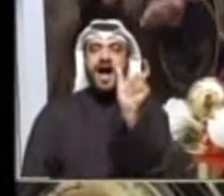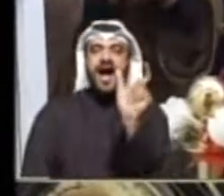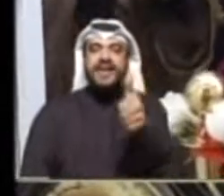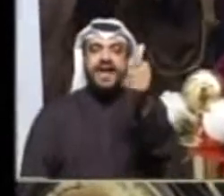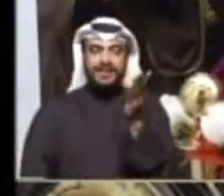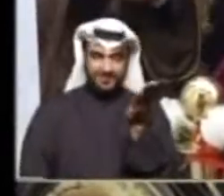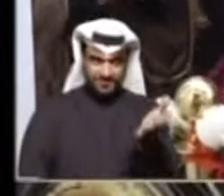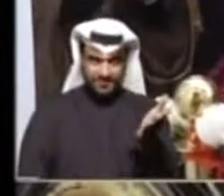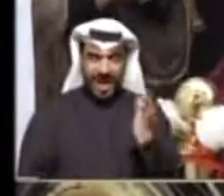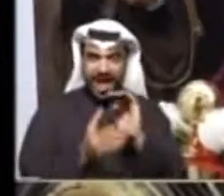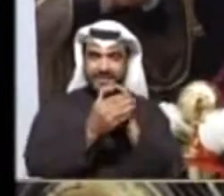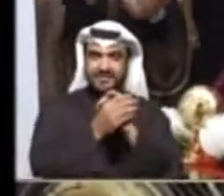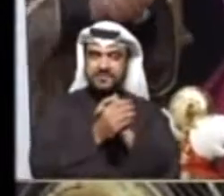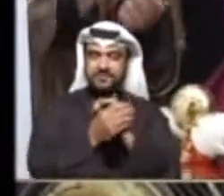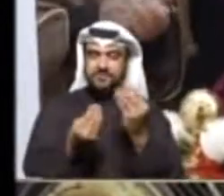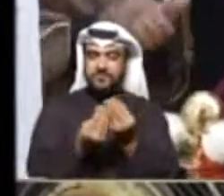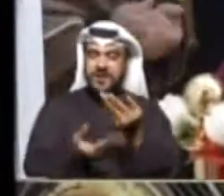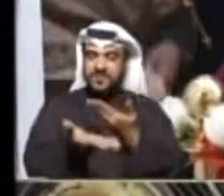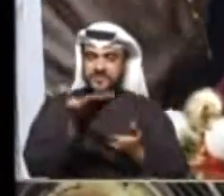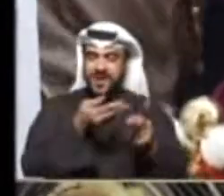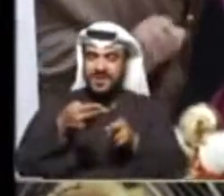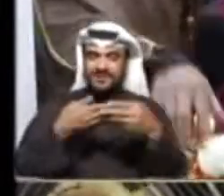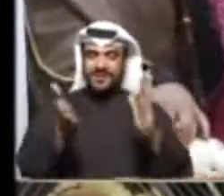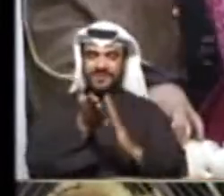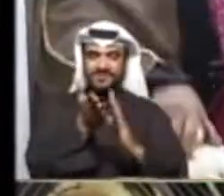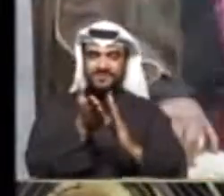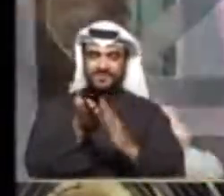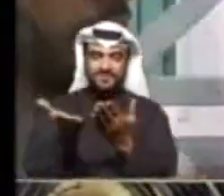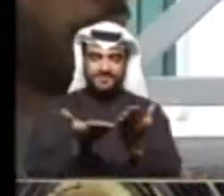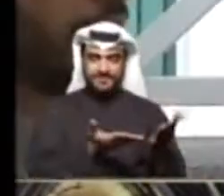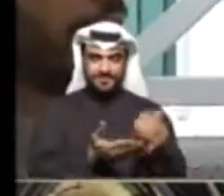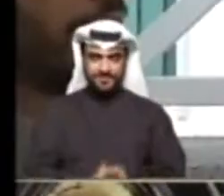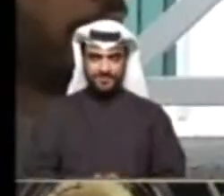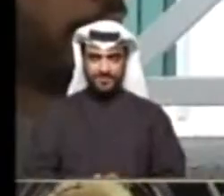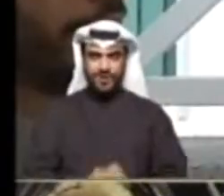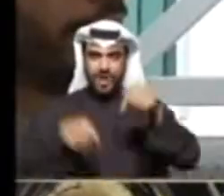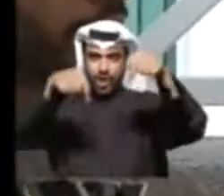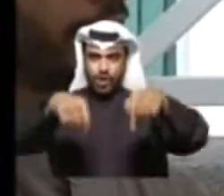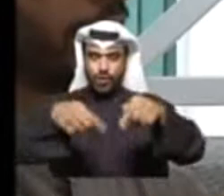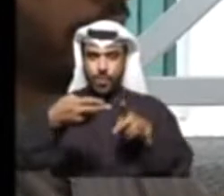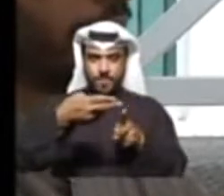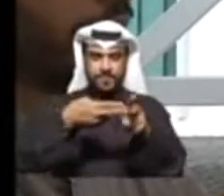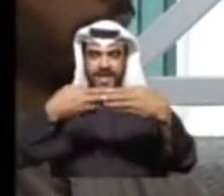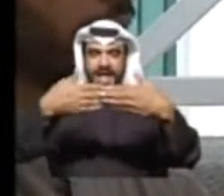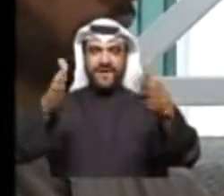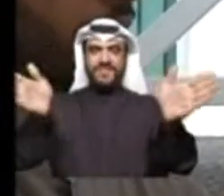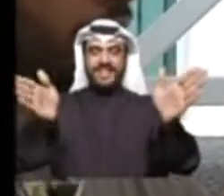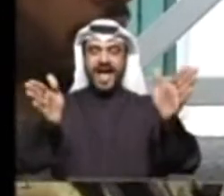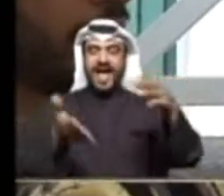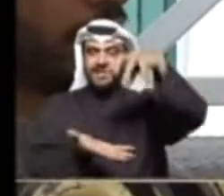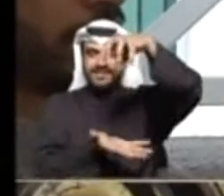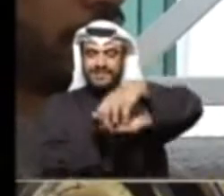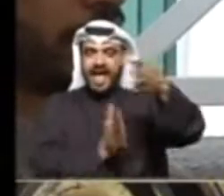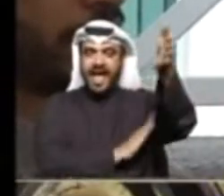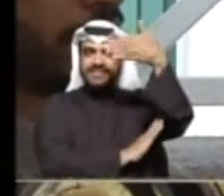بجمهورية غانا الصديقة تشيرلي أويركور بوتشوي. تم افتتاح السفارة